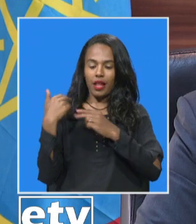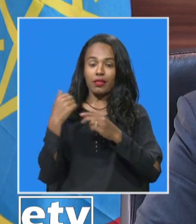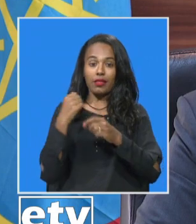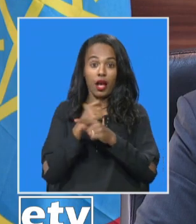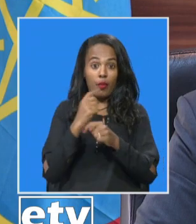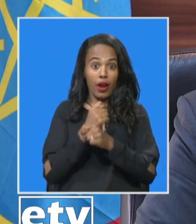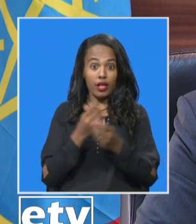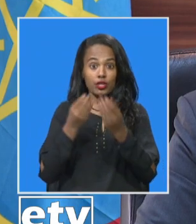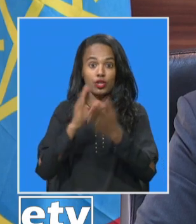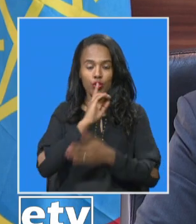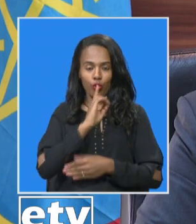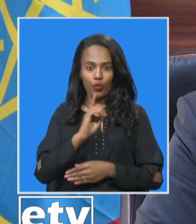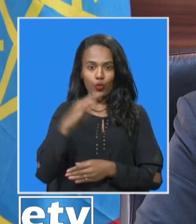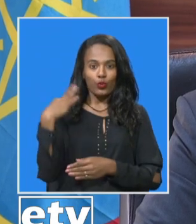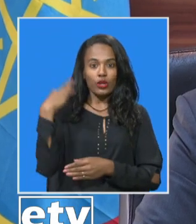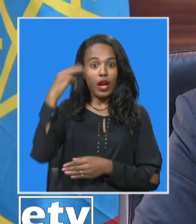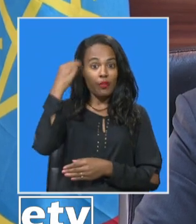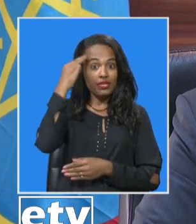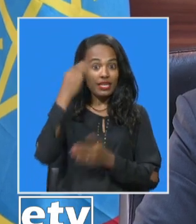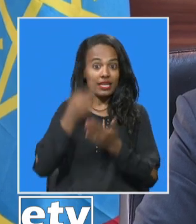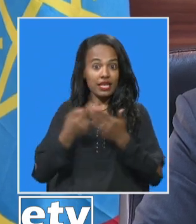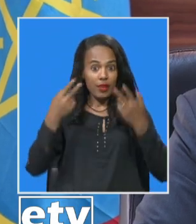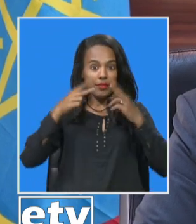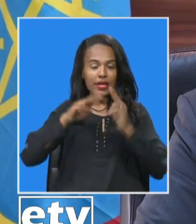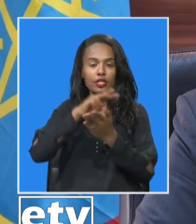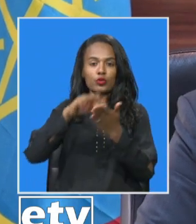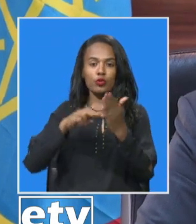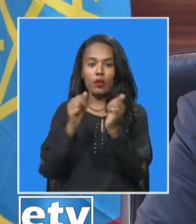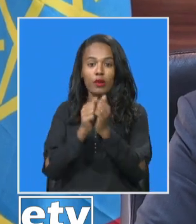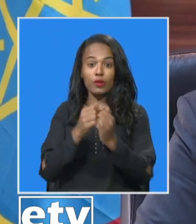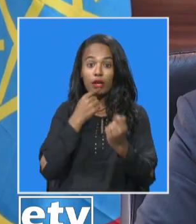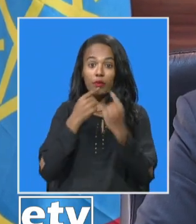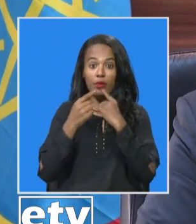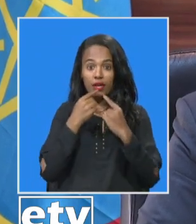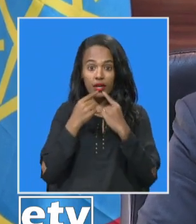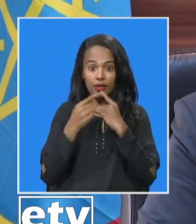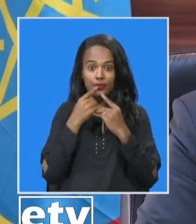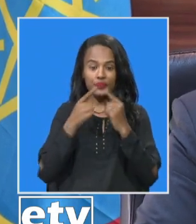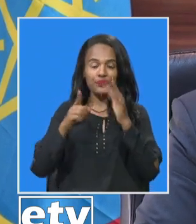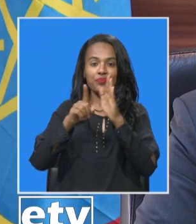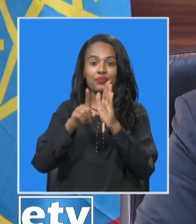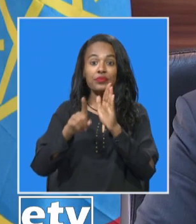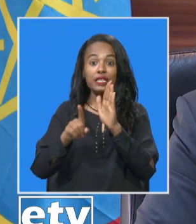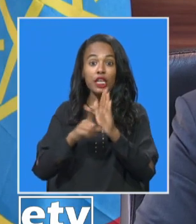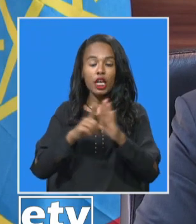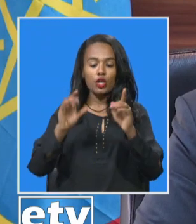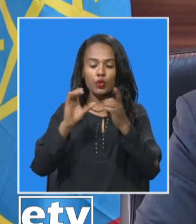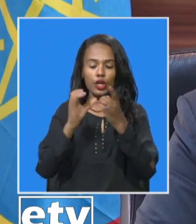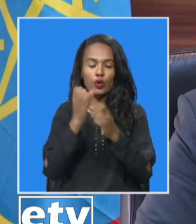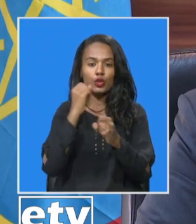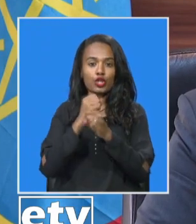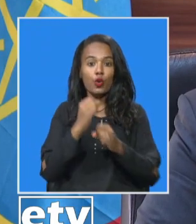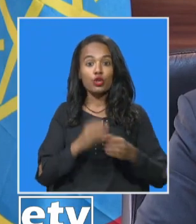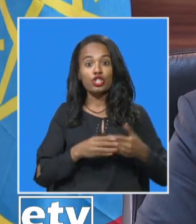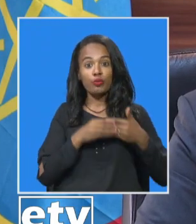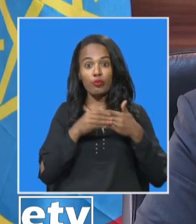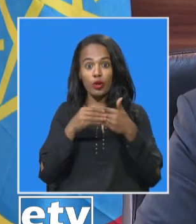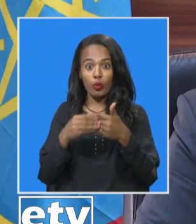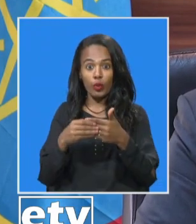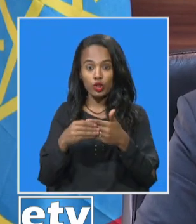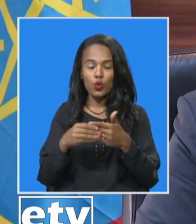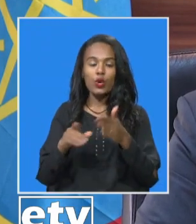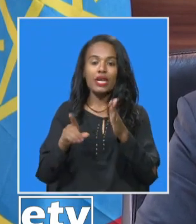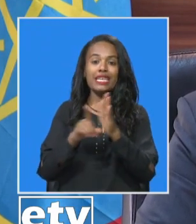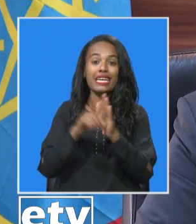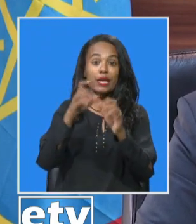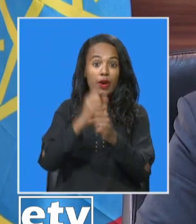ስለሆነ ጤና ሚኒስቴር ይህን ከሚመለከታቸው ተቋማት ጋር በመነጋገር የህግ ማዕቀፎች ስራዎች የሚመሩባቸው የህግ